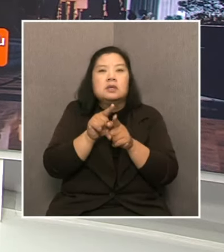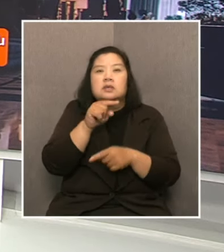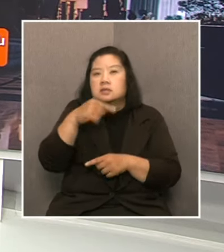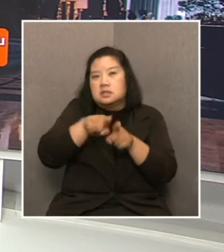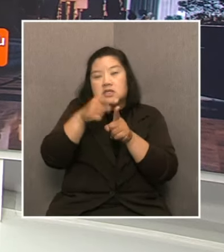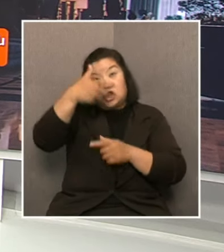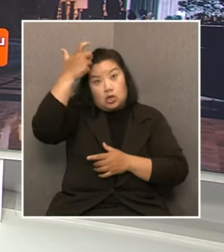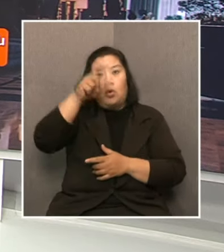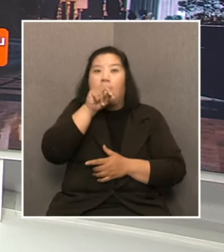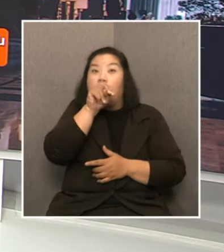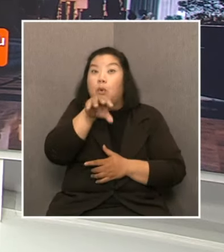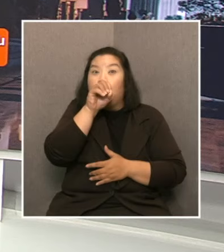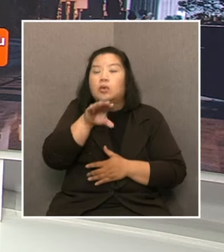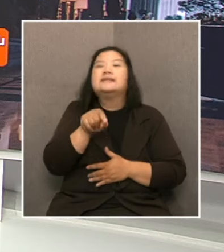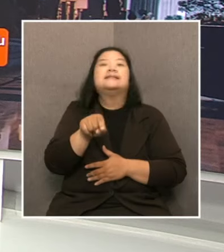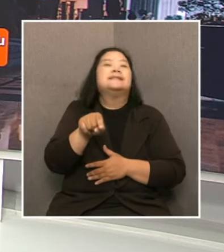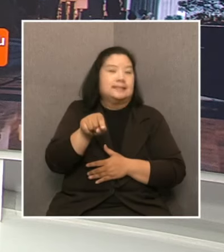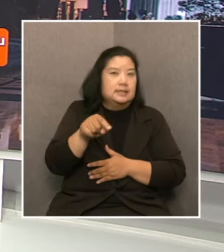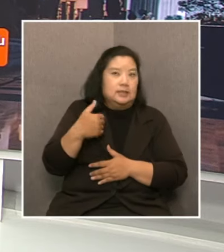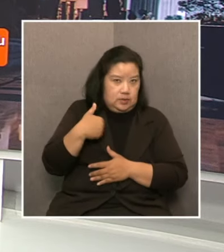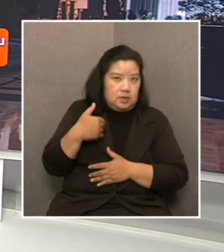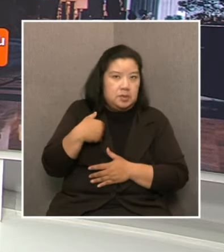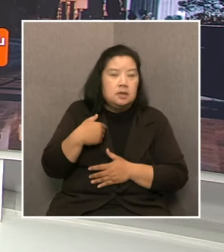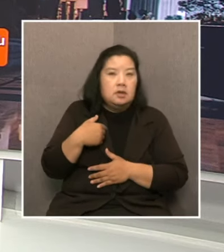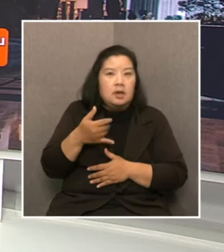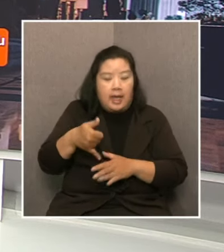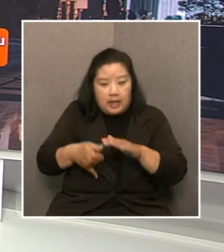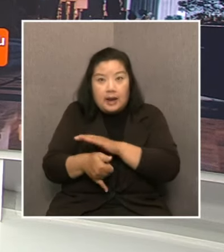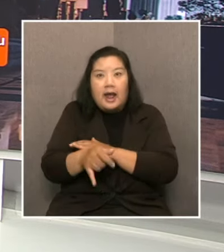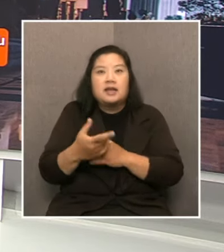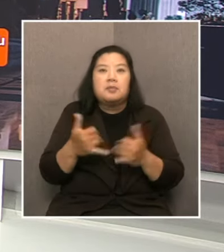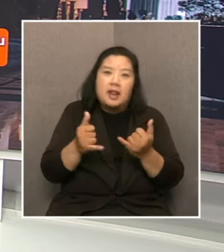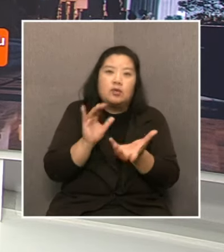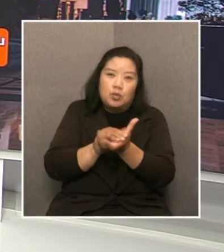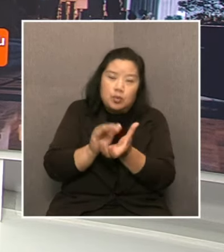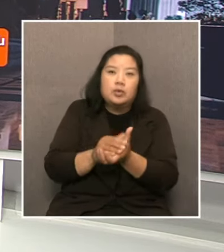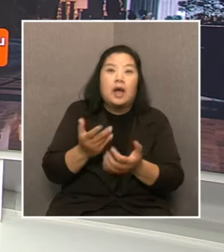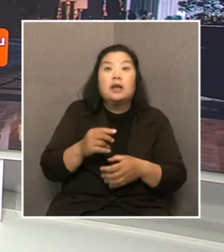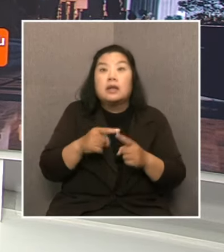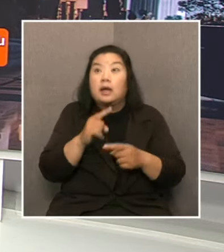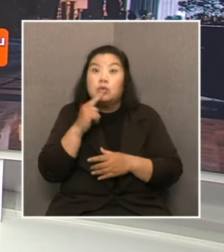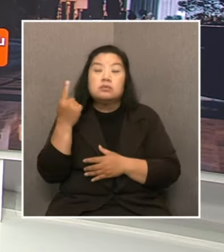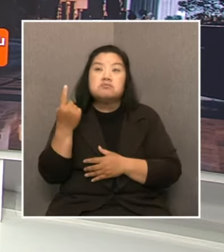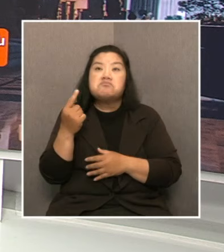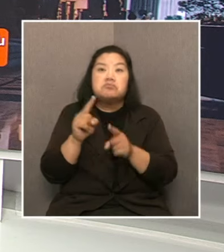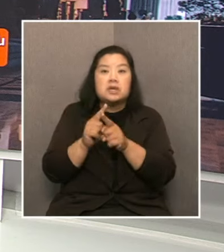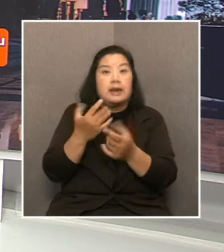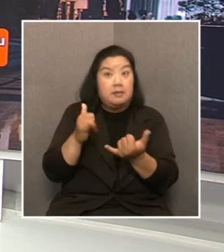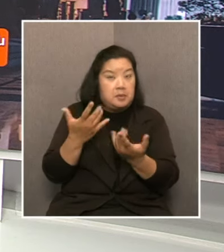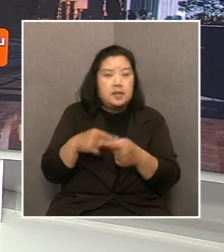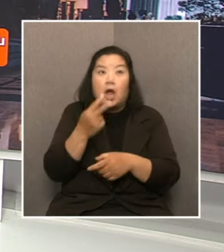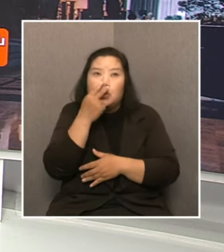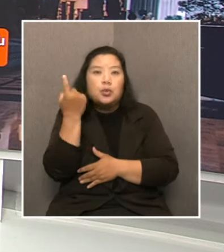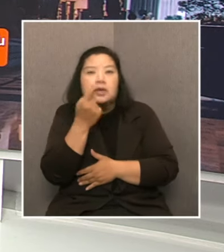ให้ผู้คนได้ไปเที่ยวสนุกสนานกันหรือแม้กระทั่งไม่ได้เข้าไปคาสิโนแต่ว่าก็เป็นหมุดใหม่สำคัญที่ดึงดูดผู้คนเข้าไปเที่ยวแล้วก็ยังมีมาี่